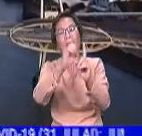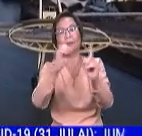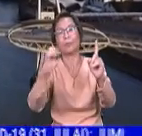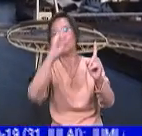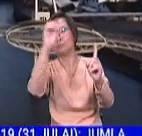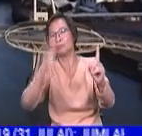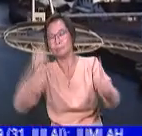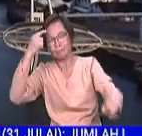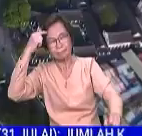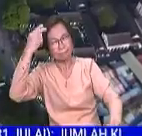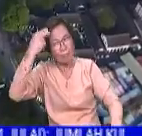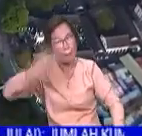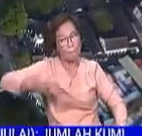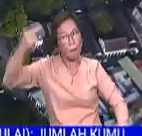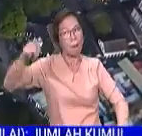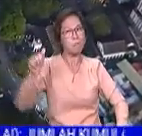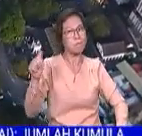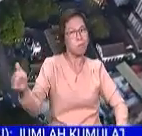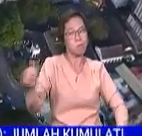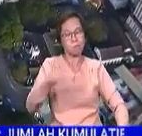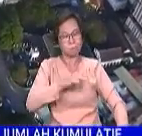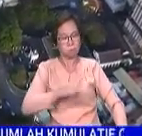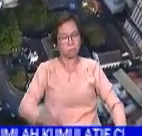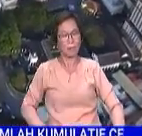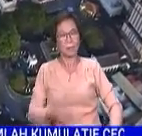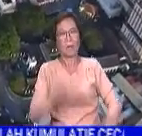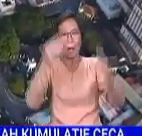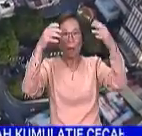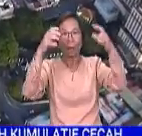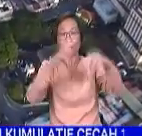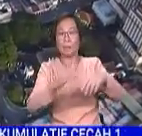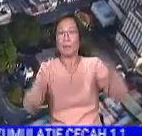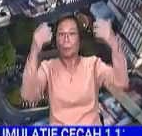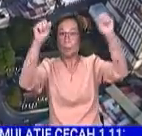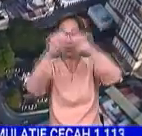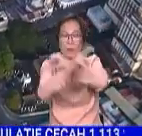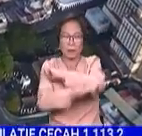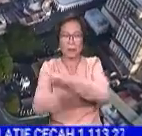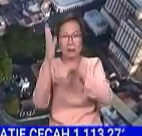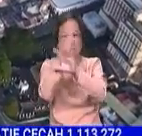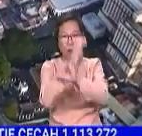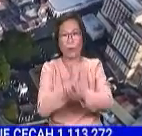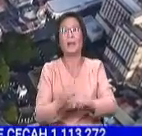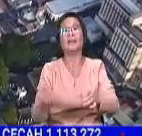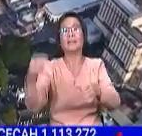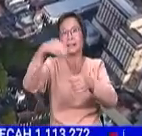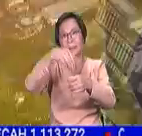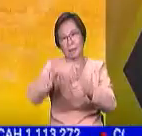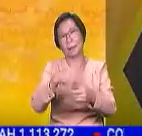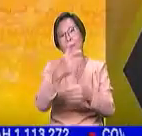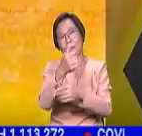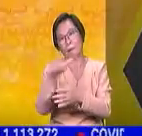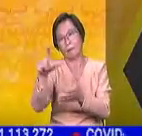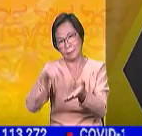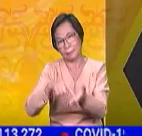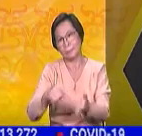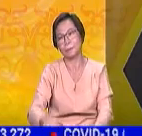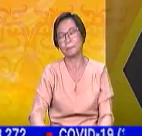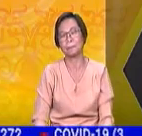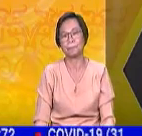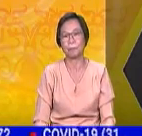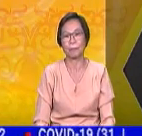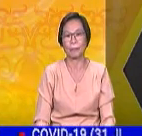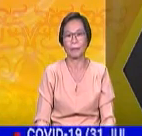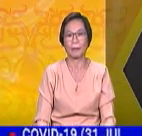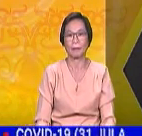di atas kebijaksanaan yang dipertuan agung dan yang dipertuan Negeri Serawak dalam perkara berkenaan di